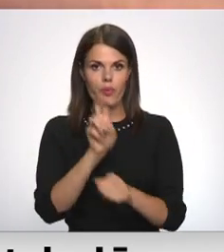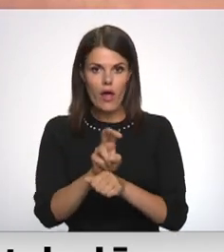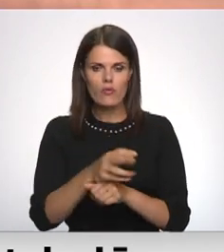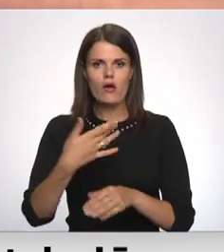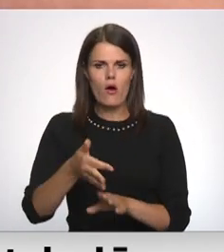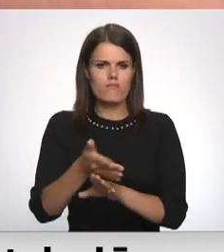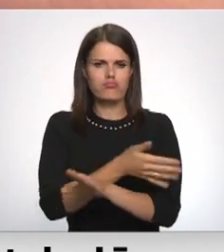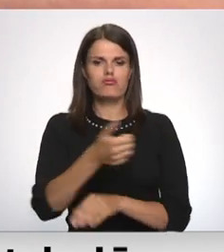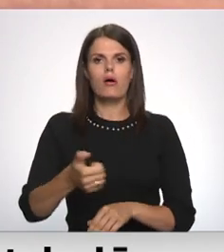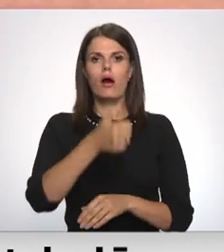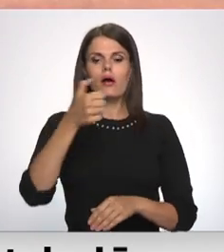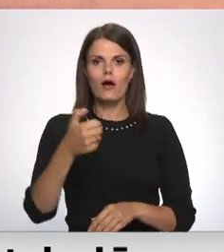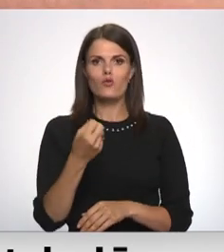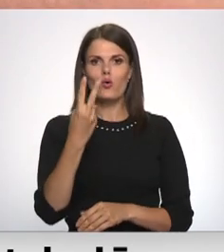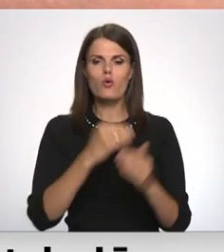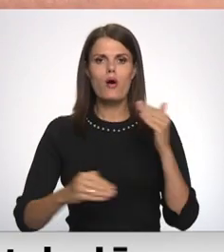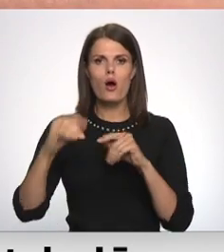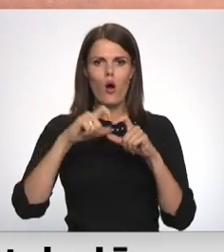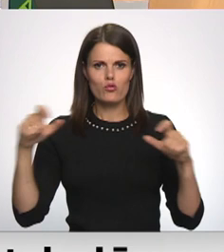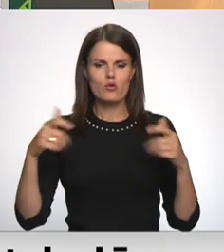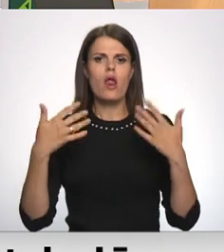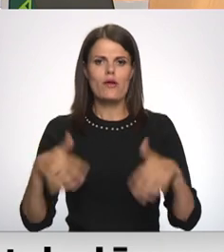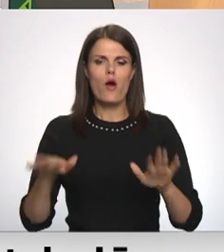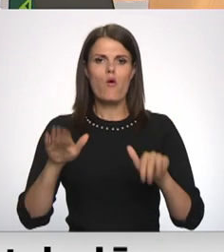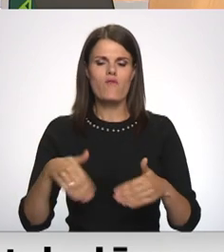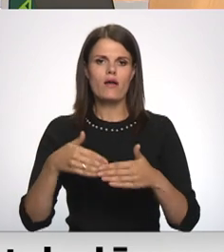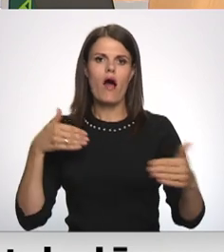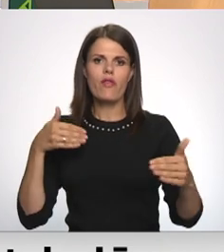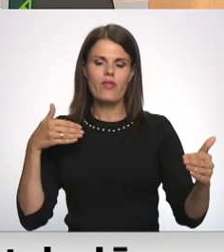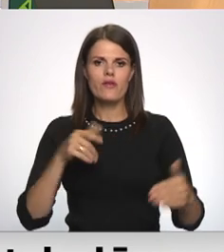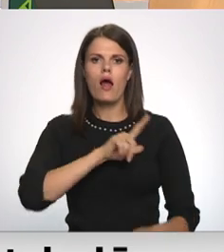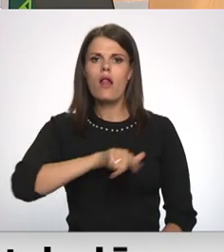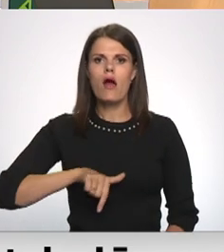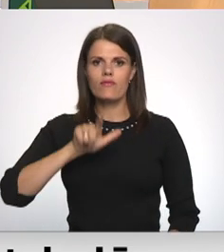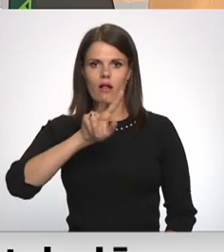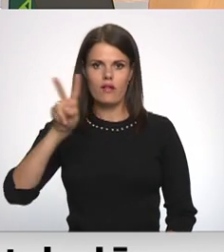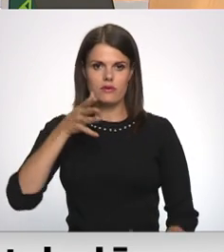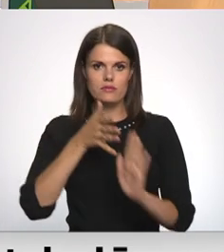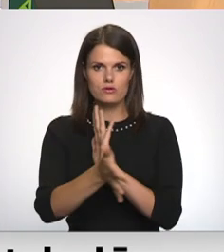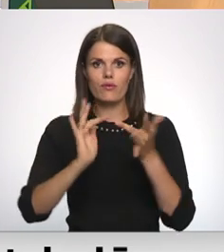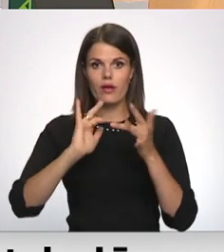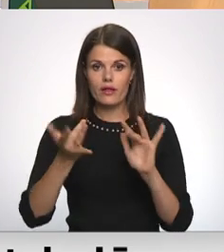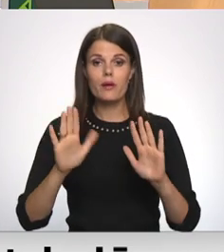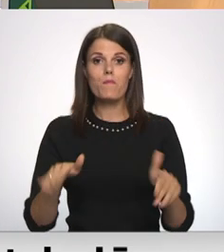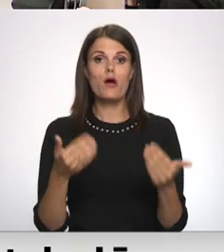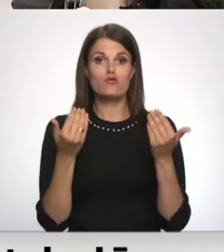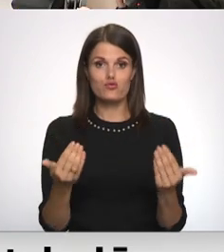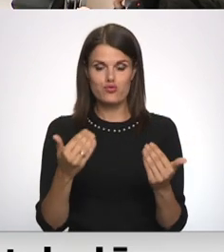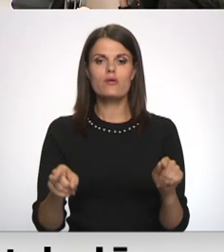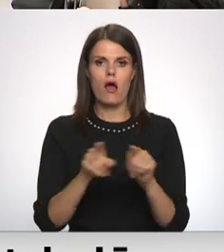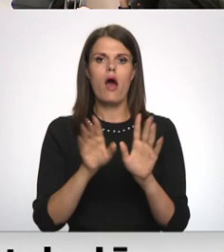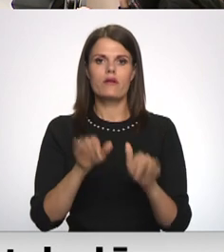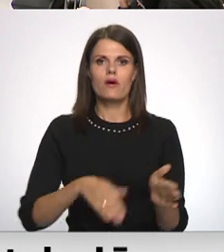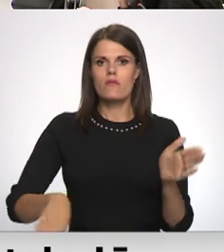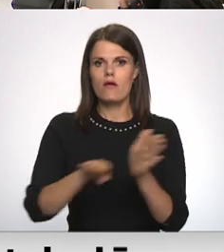pieteikties studijām 12 augstskolās var attālināti portālā Latvija.lv. No šodienas studēt gribētāji dokumentus var iesniegt arī klātienē, un